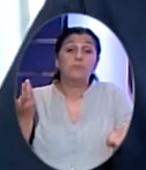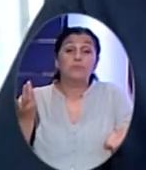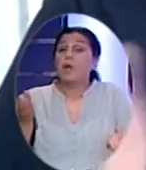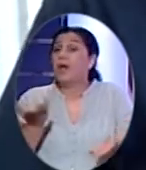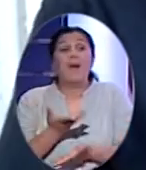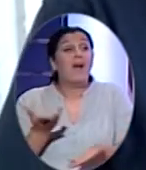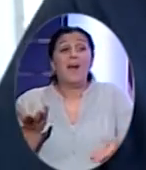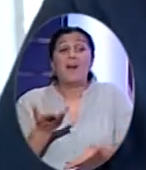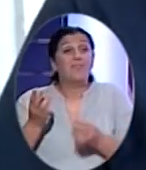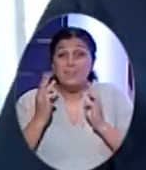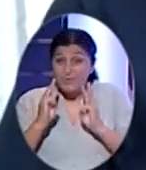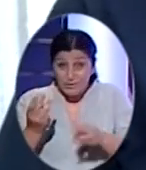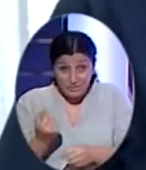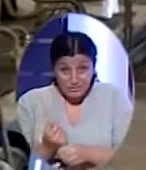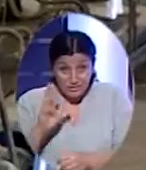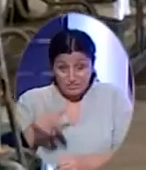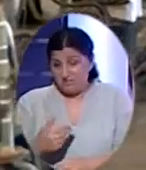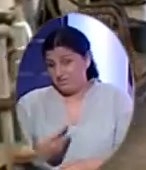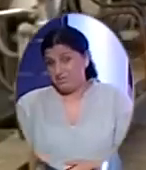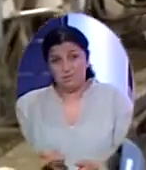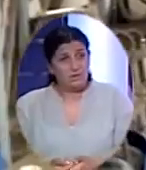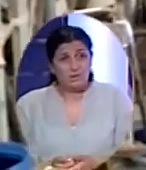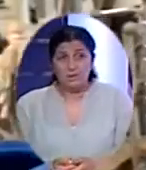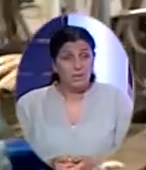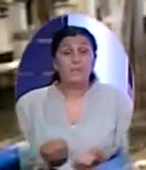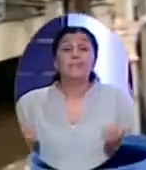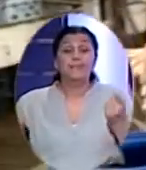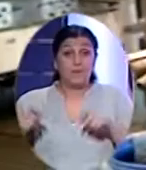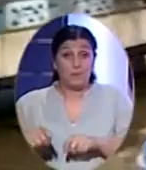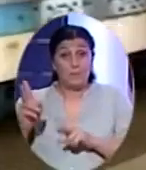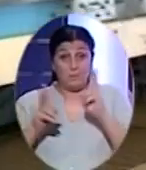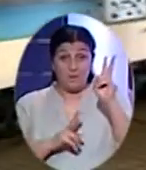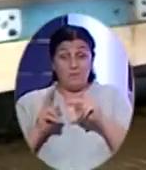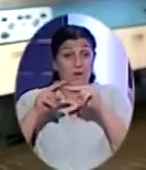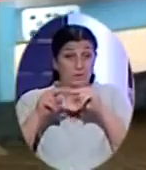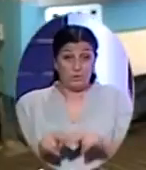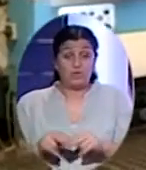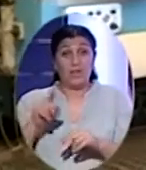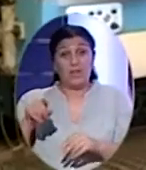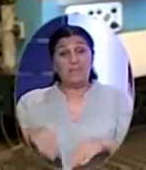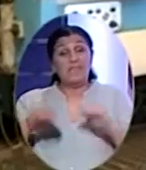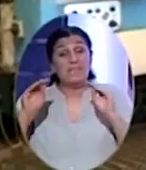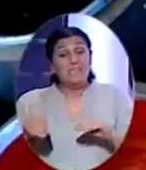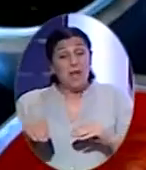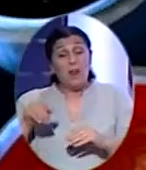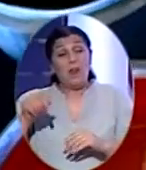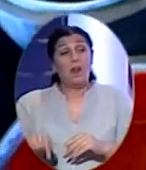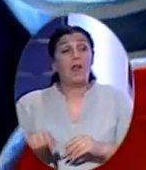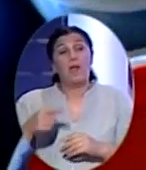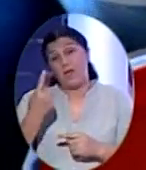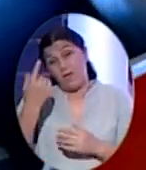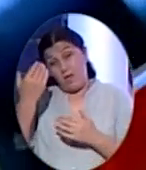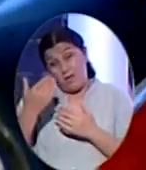איפה ללכת? אין בשדרות עבודה. אם ייסגר מפעל נגב טקסטיל, השריד האחרון לענף הטקסטיל בדרום, המצבעה